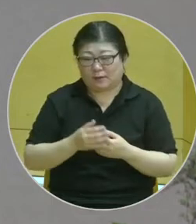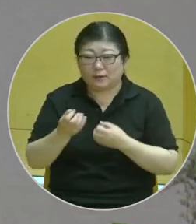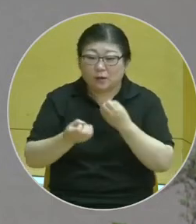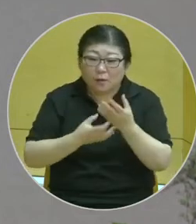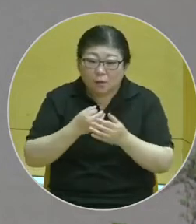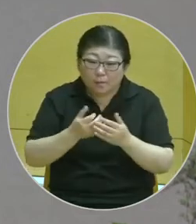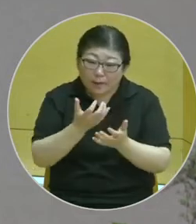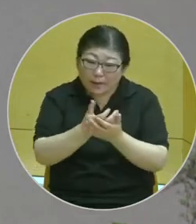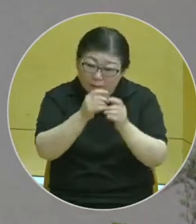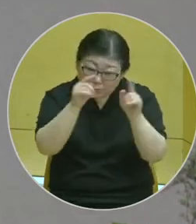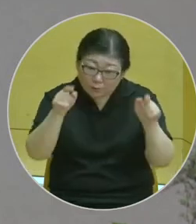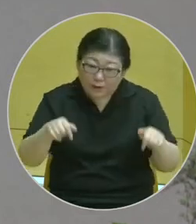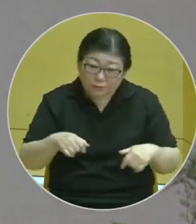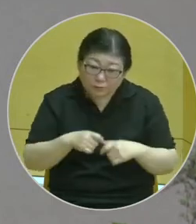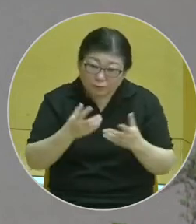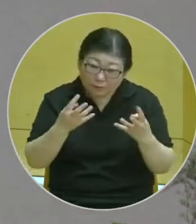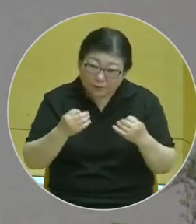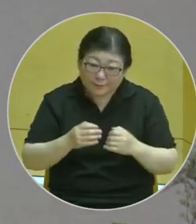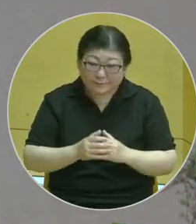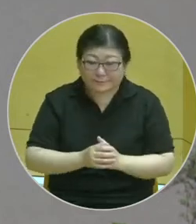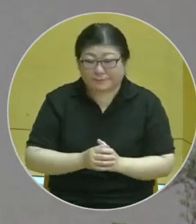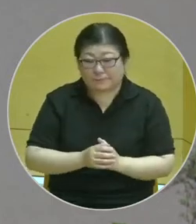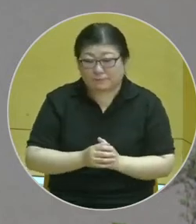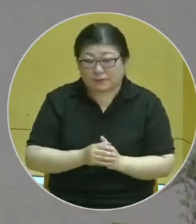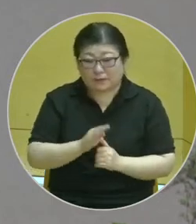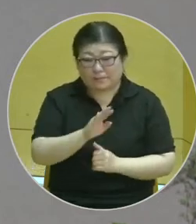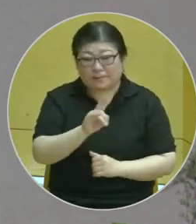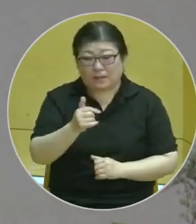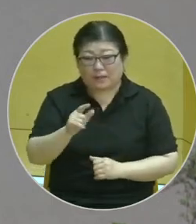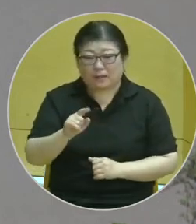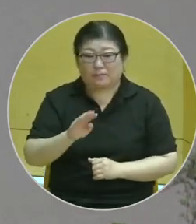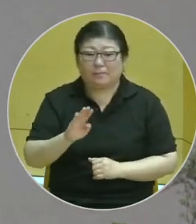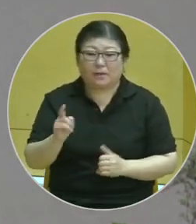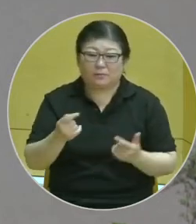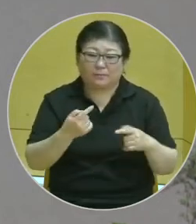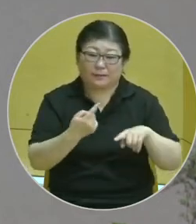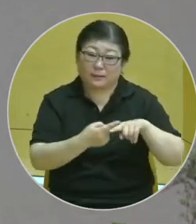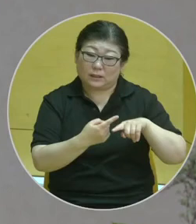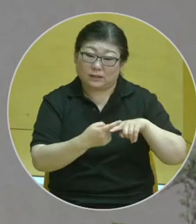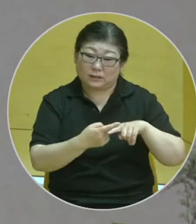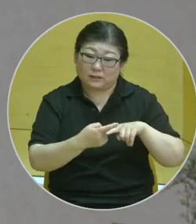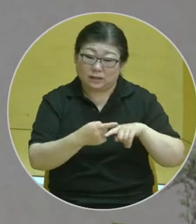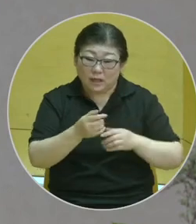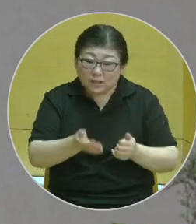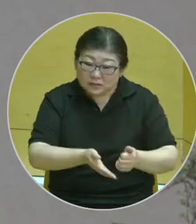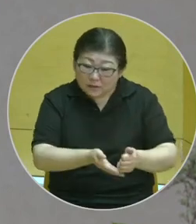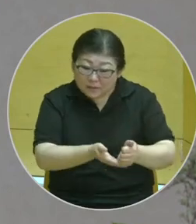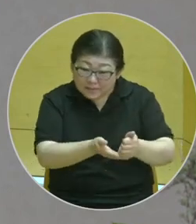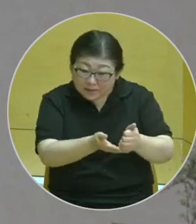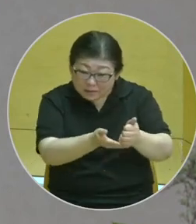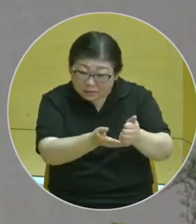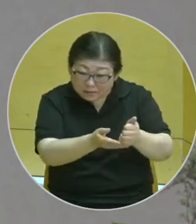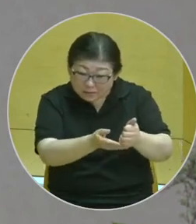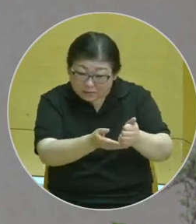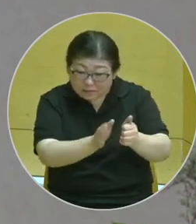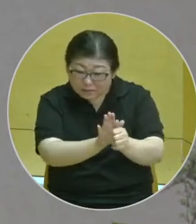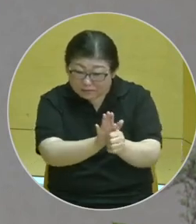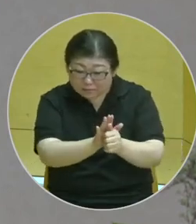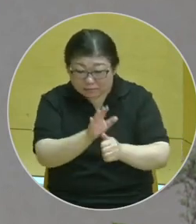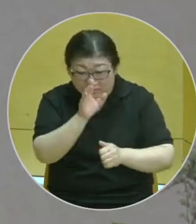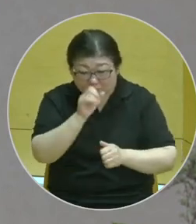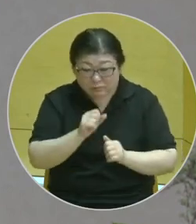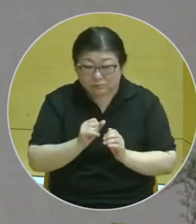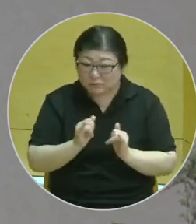마찬가지입니다 여러분 섬기기를 좋아하는 사람이 세상에 어디 있습니까 성령을 받을 요구하는 것이 그런데 예수 믿으면서